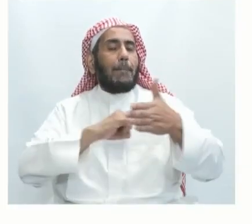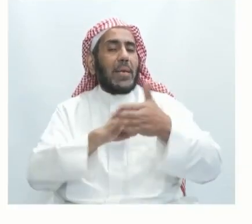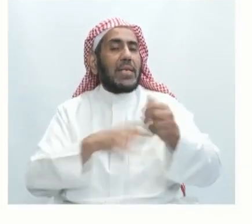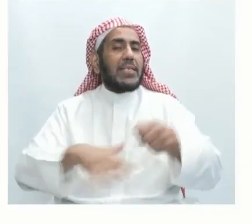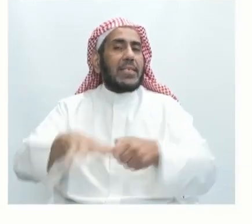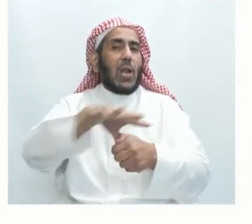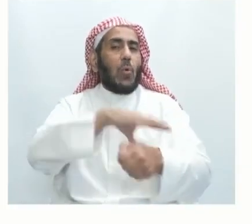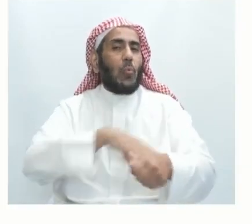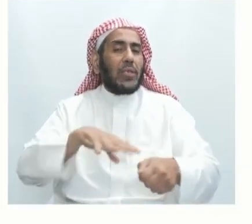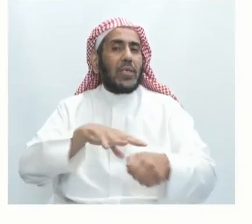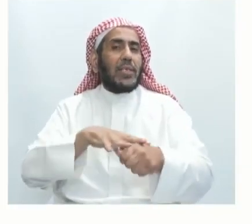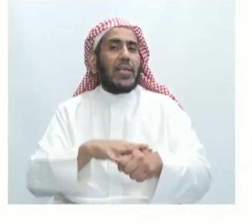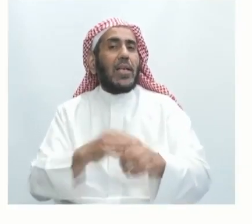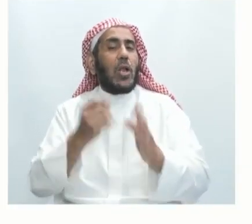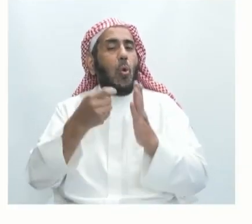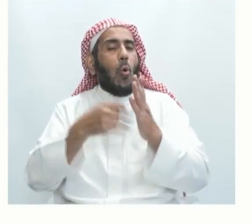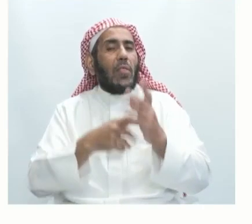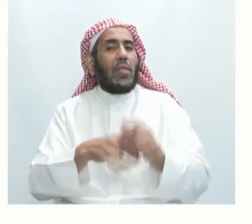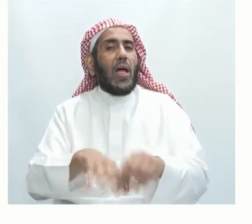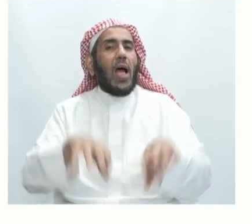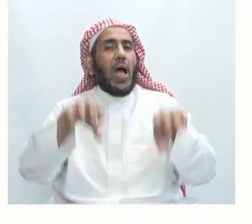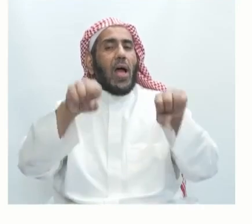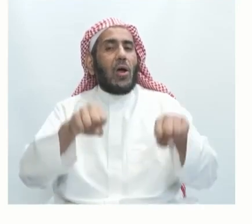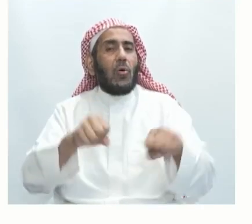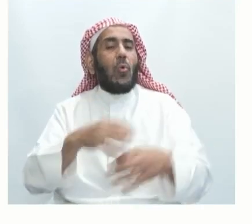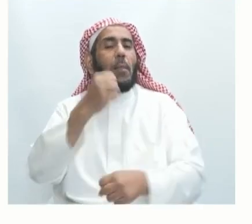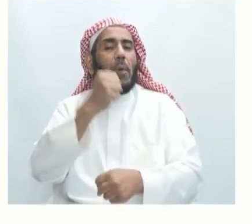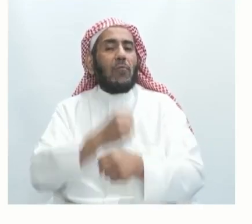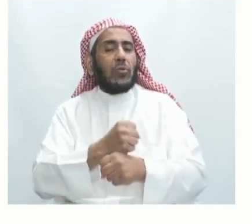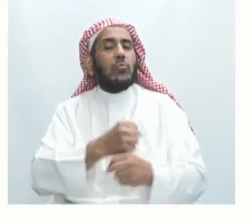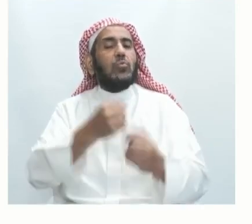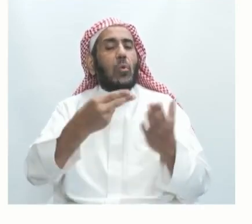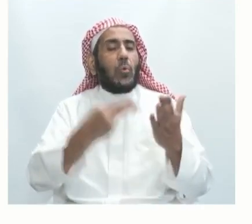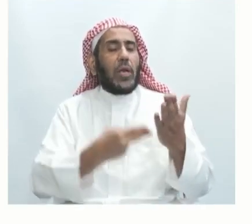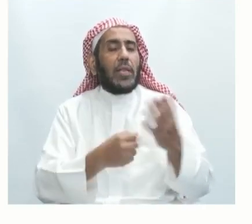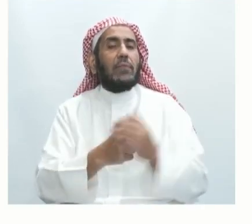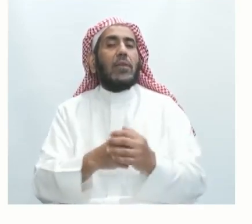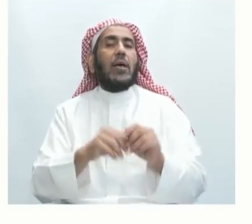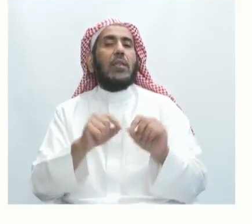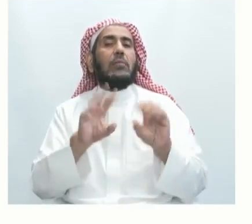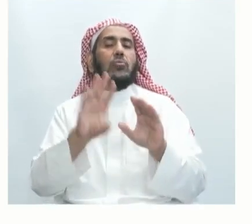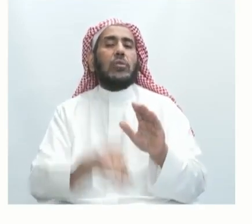الوثائق والمحفوظات فتدون الاجابه في هذا المستطيل